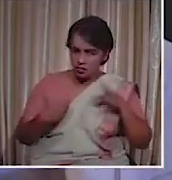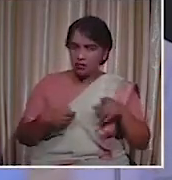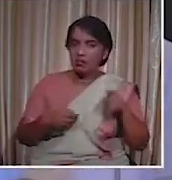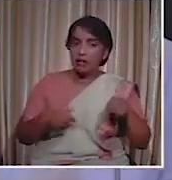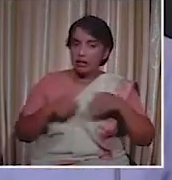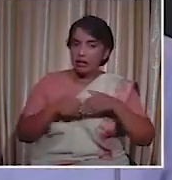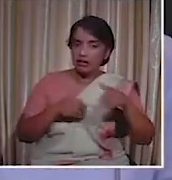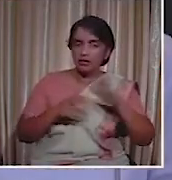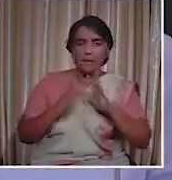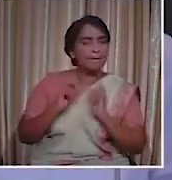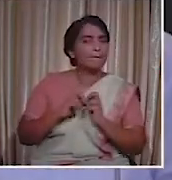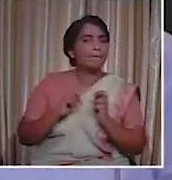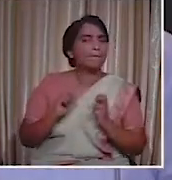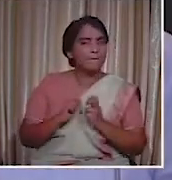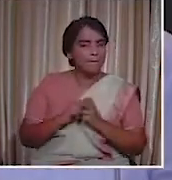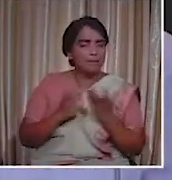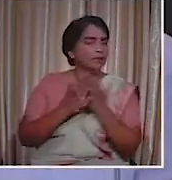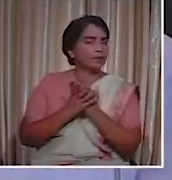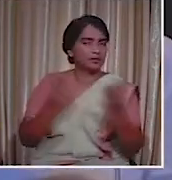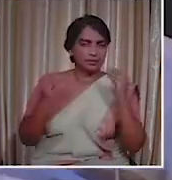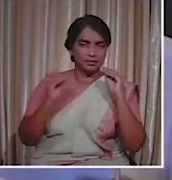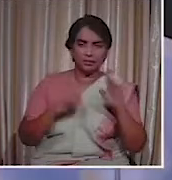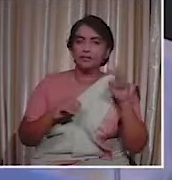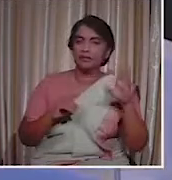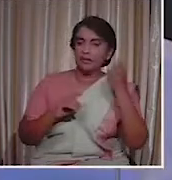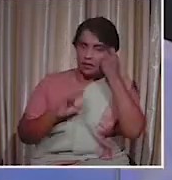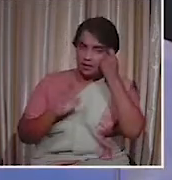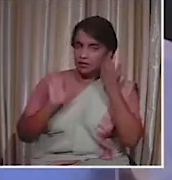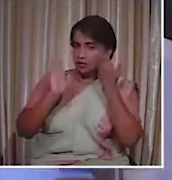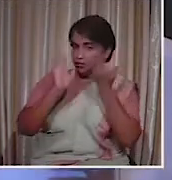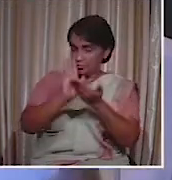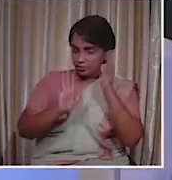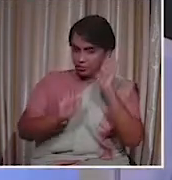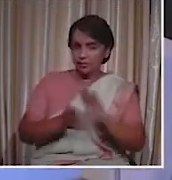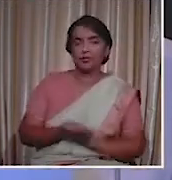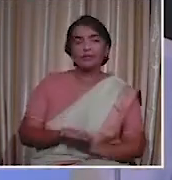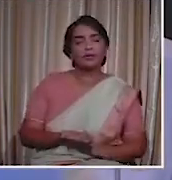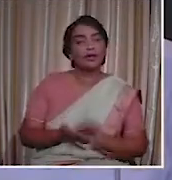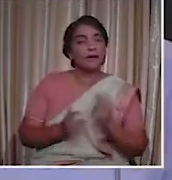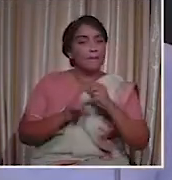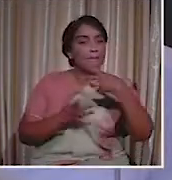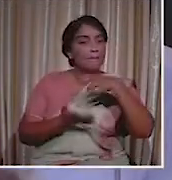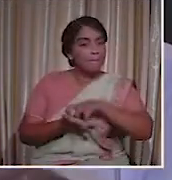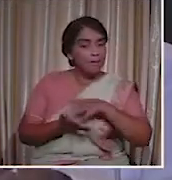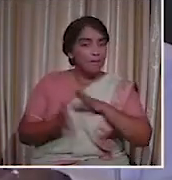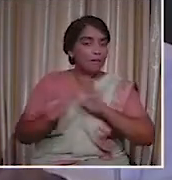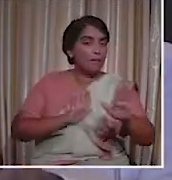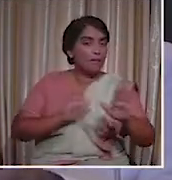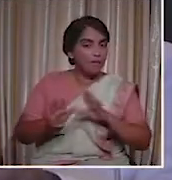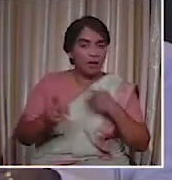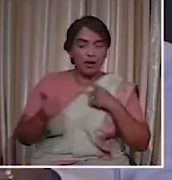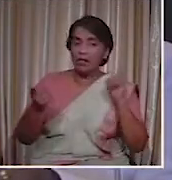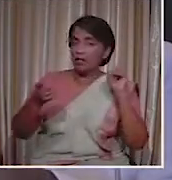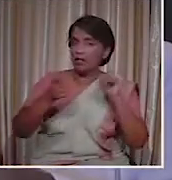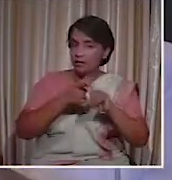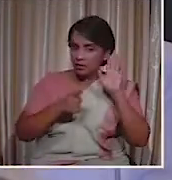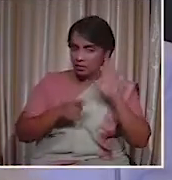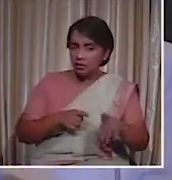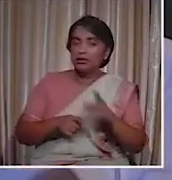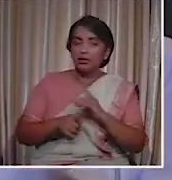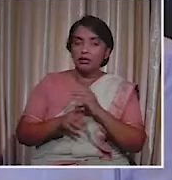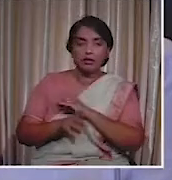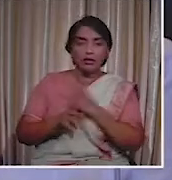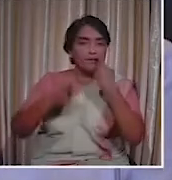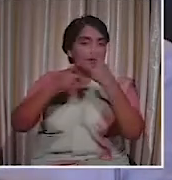දැනට ඇති අර්බුදය විසඳීම සඳහාද යෝජනා අපි ඉදිරිපත් කළ තියෙනවා. පළාත් පාලන මැතිවරණ වලට තරග කිරීමට